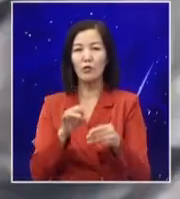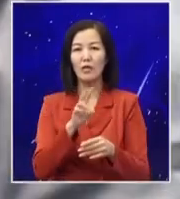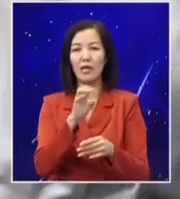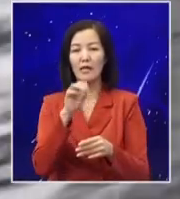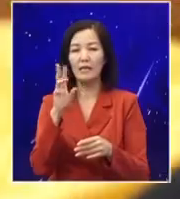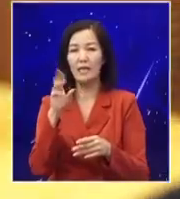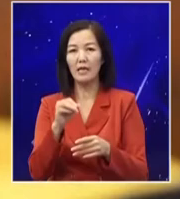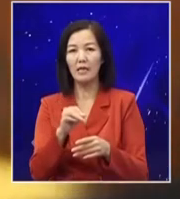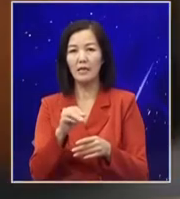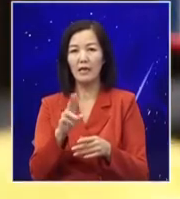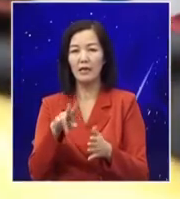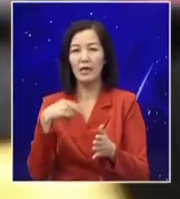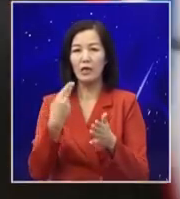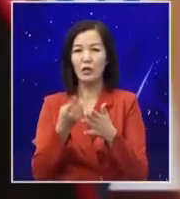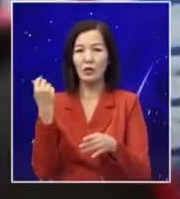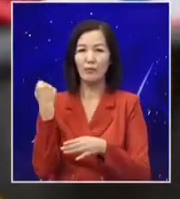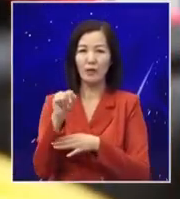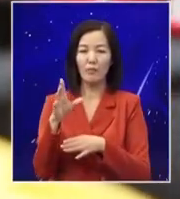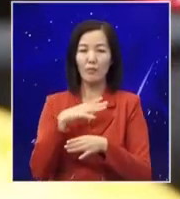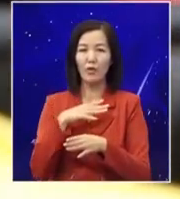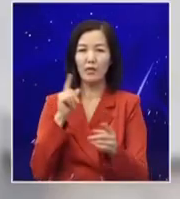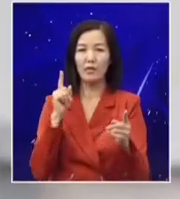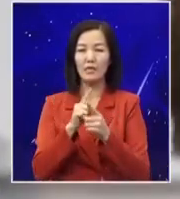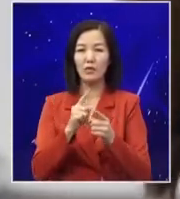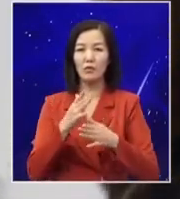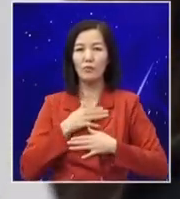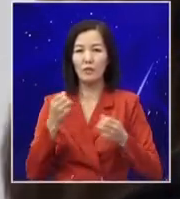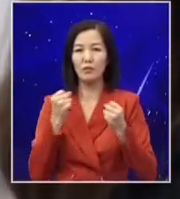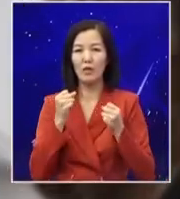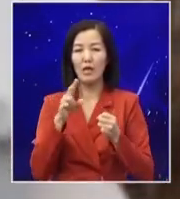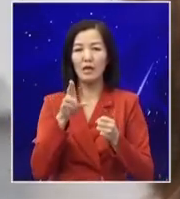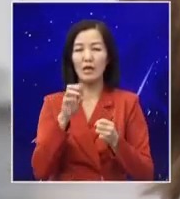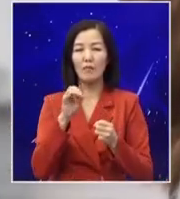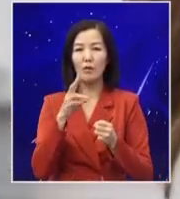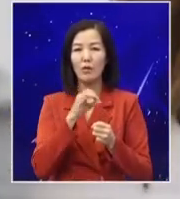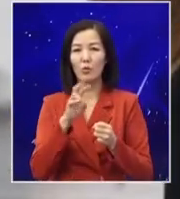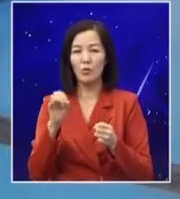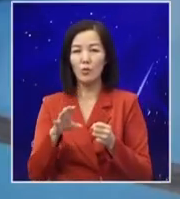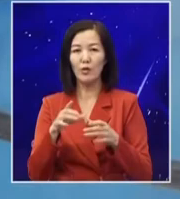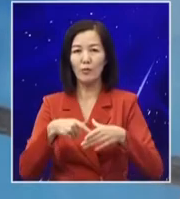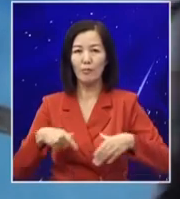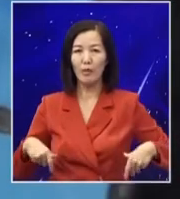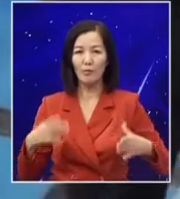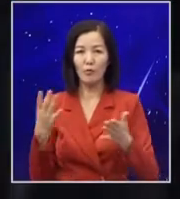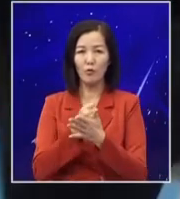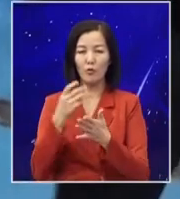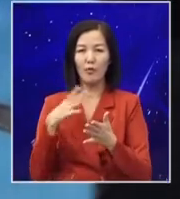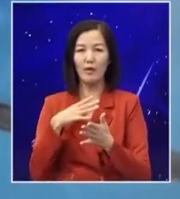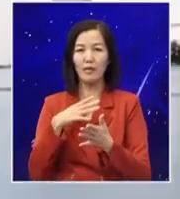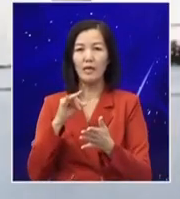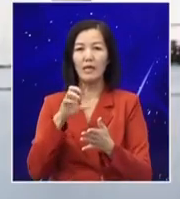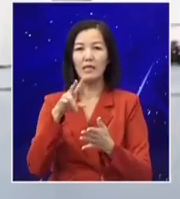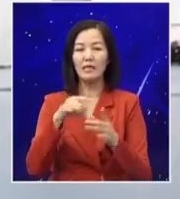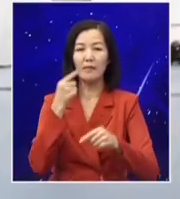Уолтер Каутондакваны жеңді. Бұл кездесуде отандасымыз WBO International белбеуін ұтып алған еді. Ислам